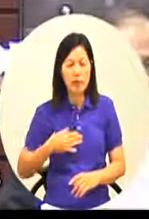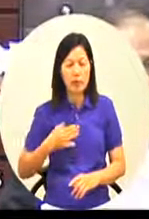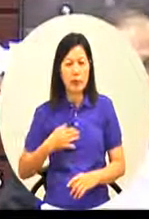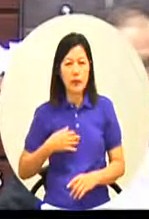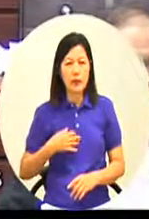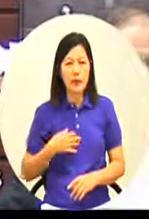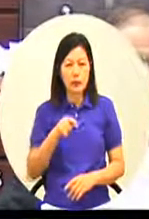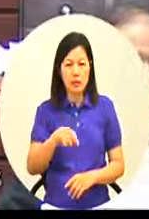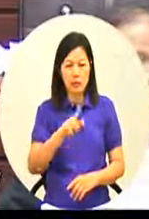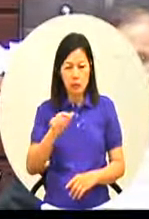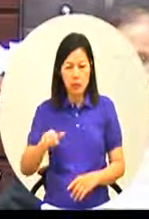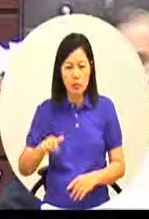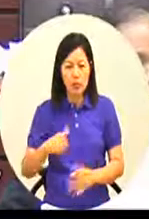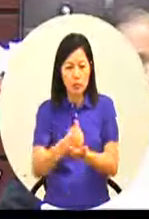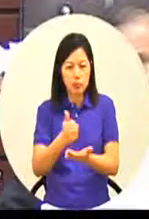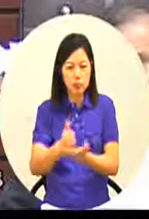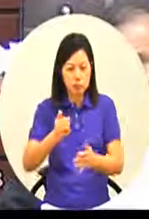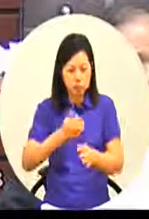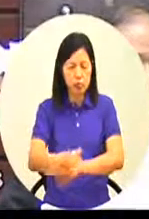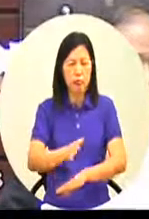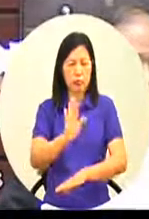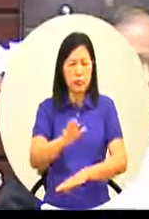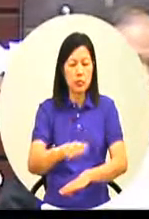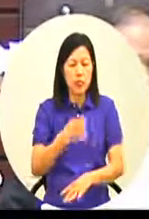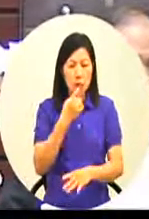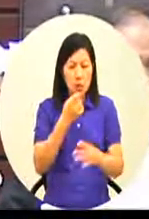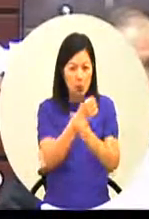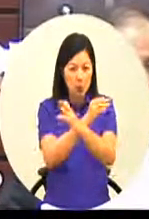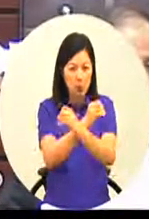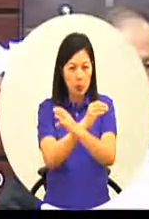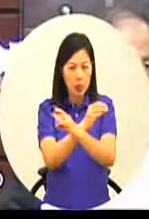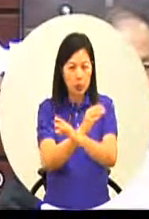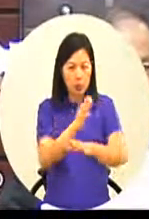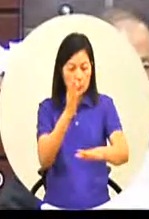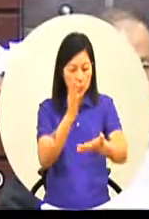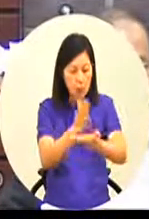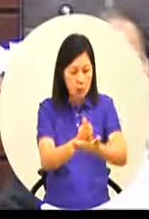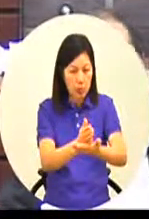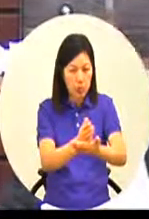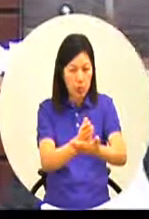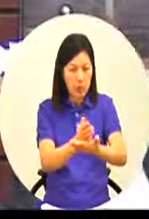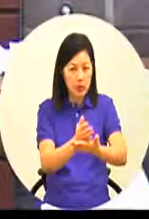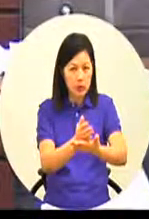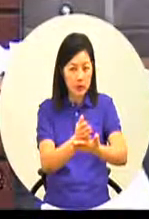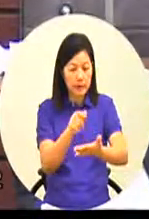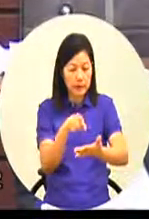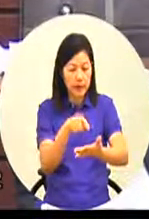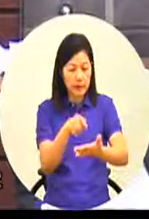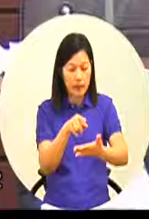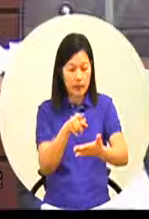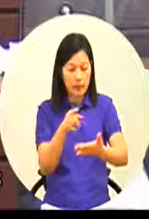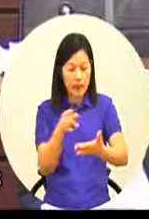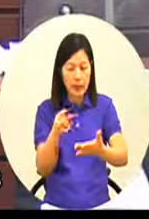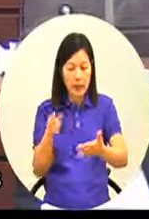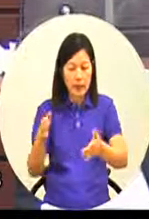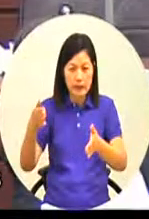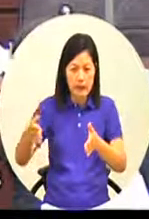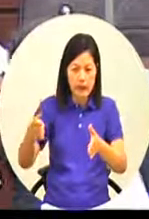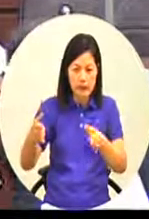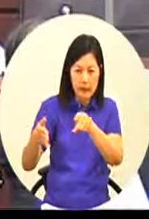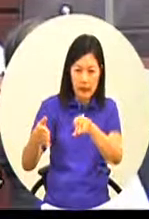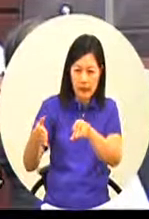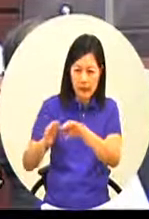载呀。你啊以红绿灯的时阵吼，咱啊停车有含大卡车一边啊吼，含大卡车尽量先个边啊的